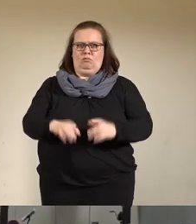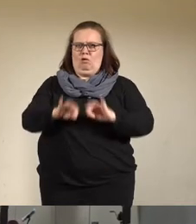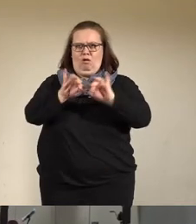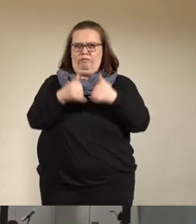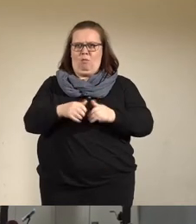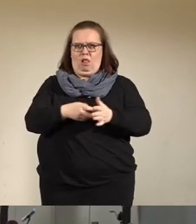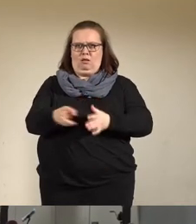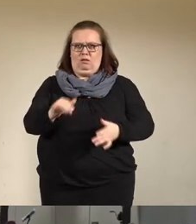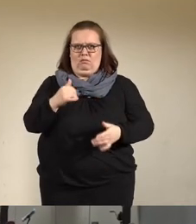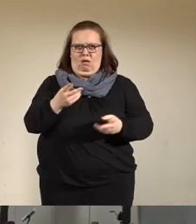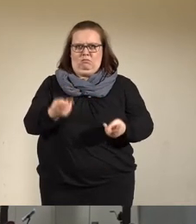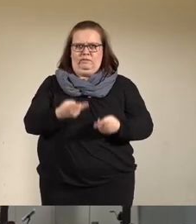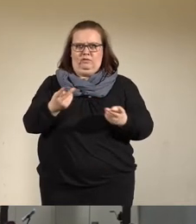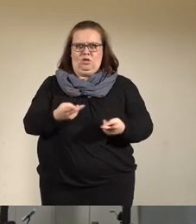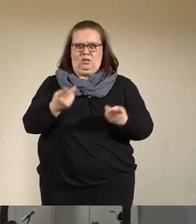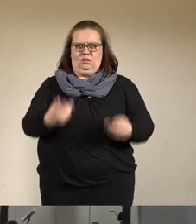alles.